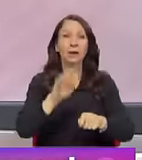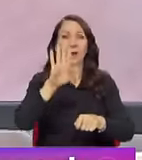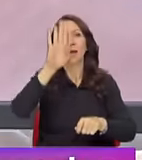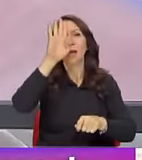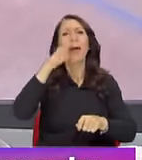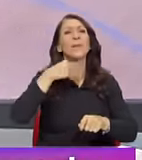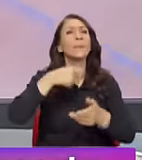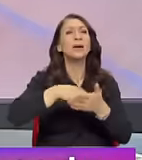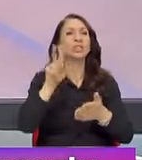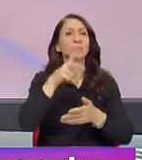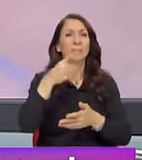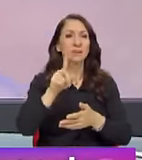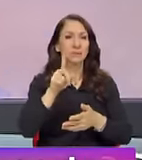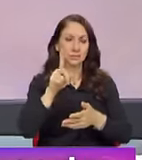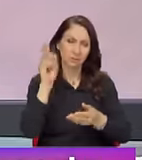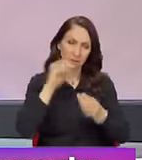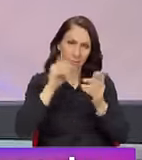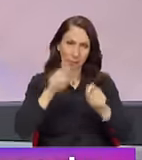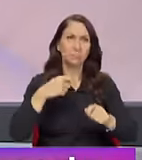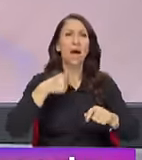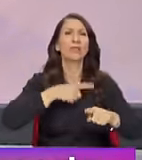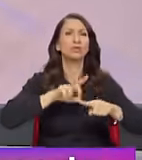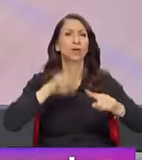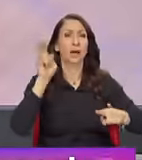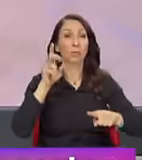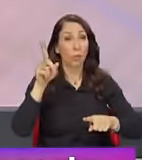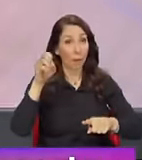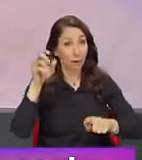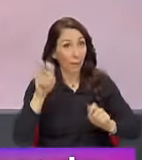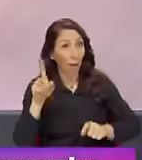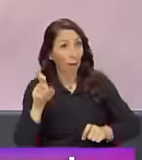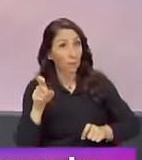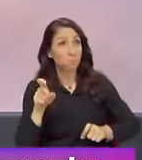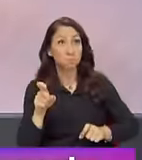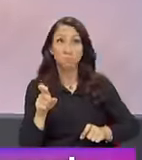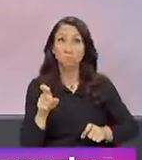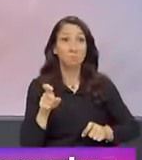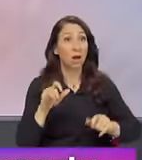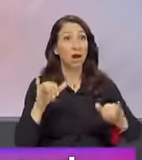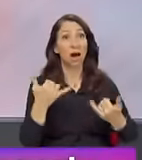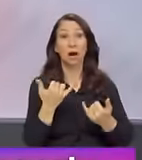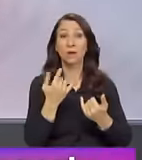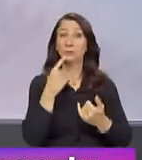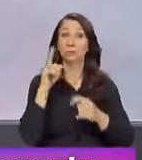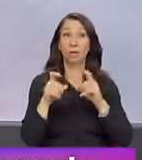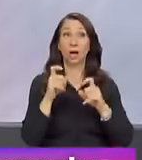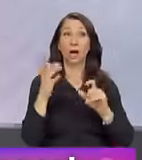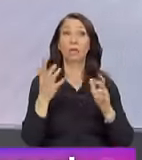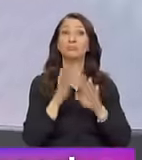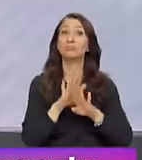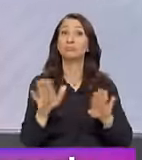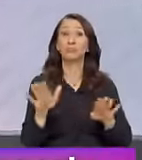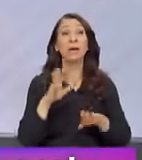de İstanbul'da adayımızı çekelim. AK Parti bunu yapar mı? Zehir zemberek sözler ve artık ok yaydan